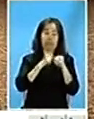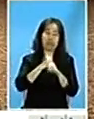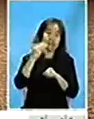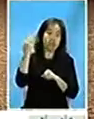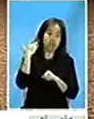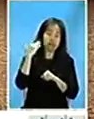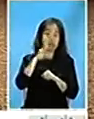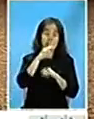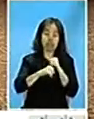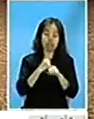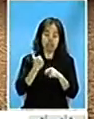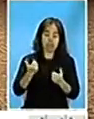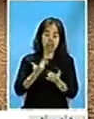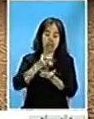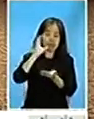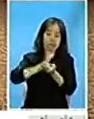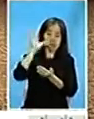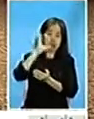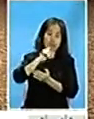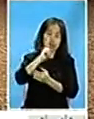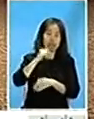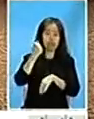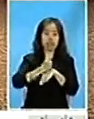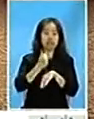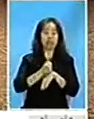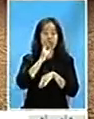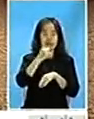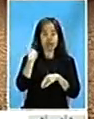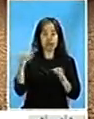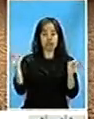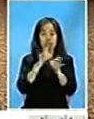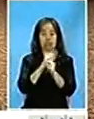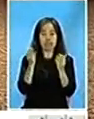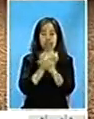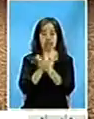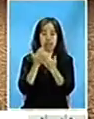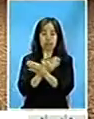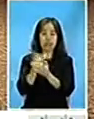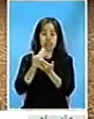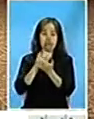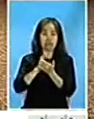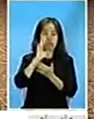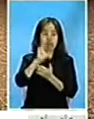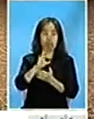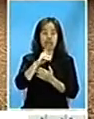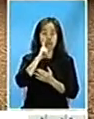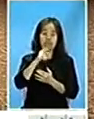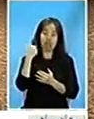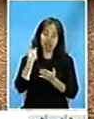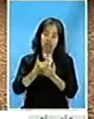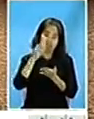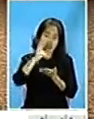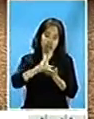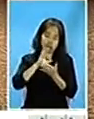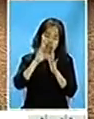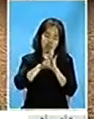ปีนี้ท่านเอางบจากไหนมาท่านอธิบดีก็ตอบว่าโอนเปลี่ยนแปลงมาจากงบที่ขอไปเดี๋ยวเราบอกแล้วที่งบรายการที่ถูกเปลี่ยนแปล